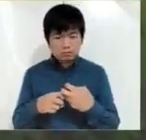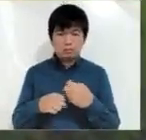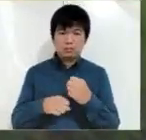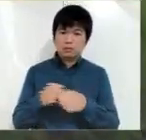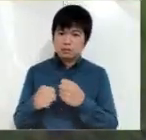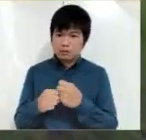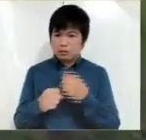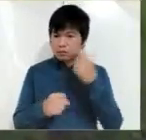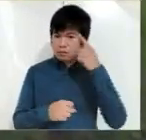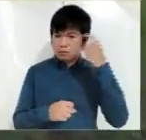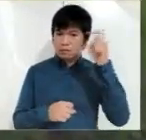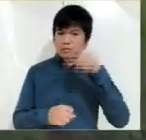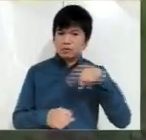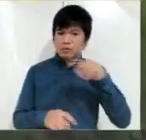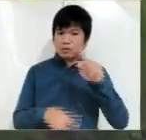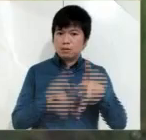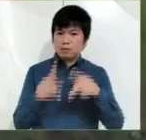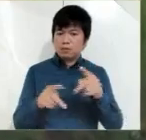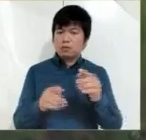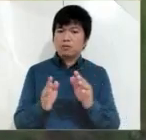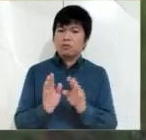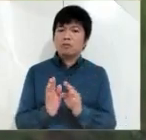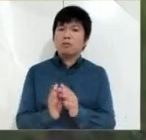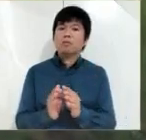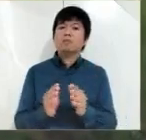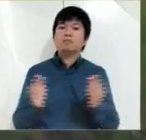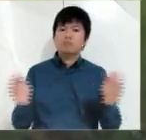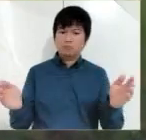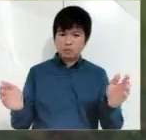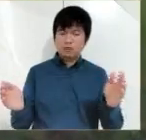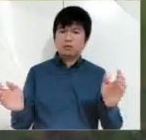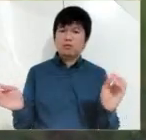Asahan po ninyong laging bukas ang aking tanggapan para sa inyong lahat.